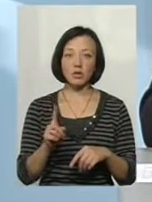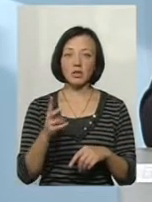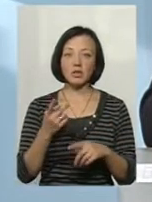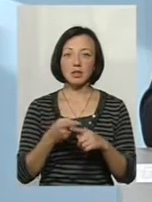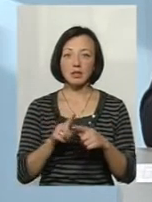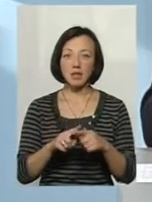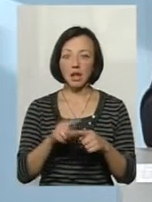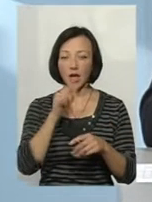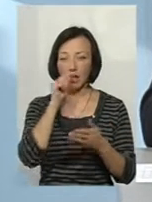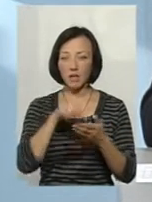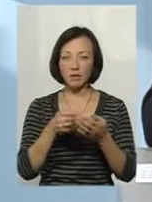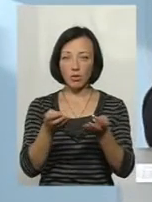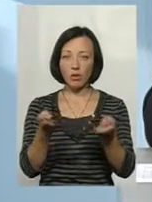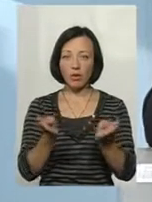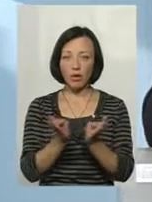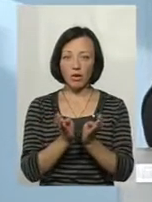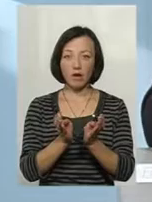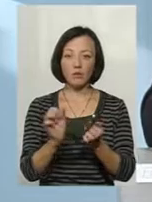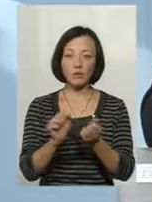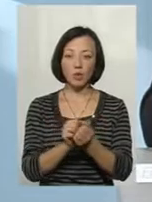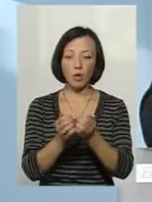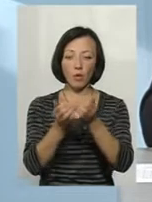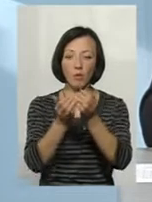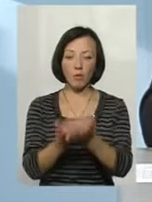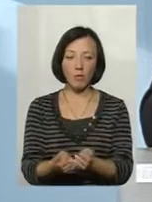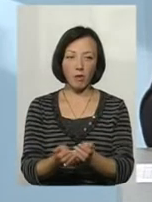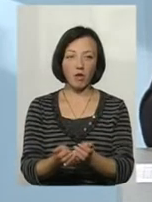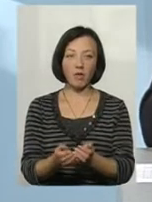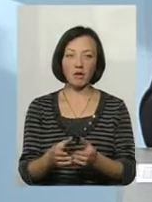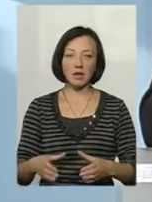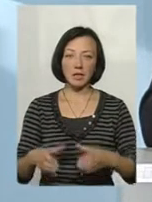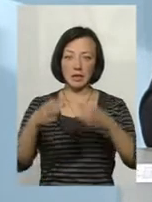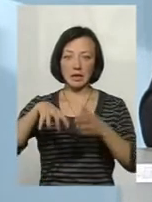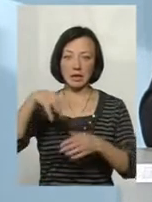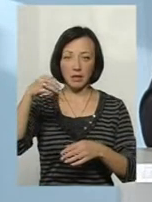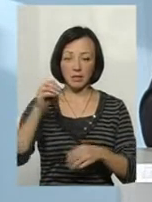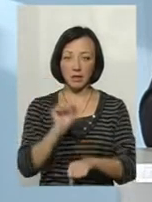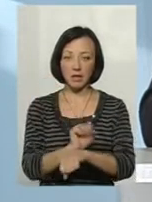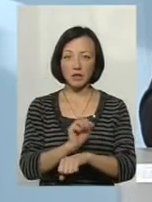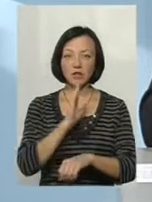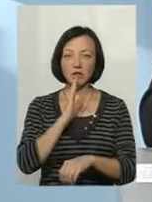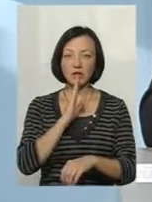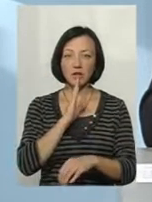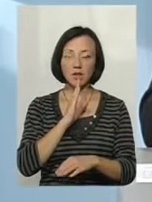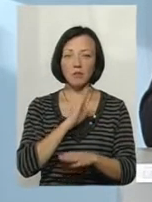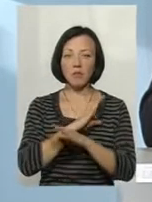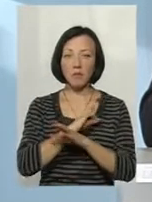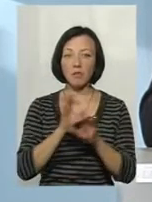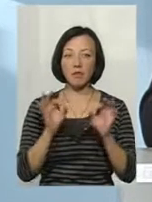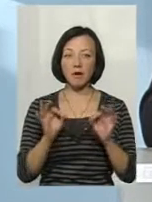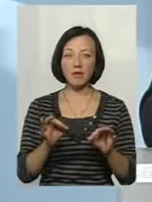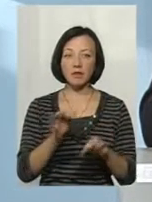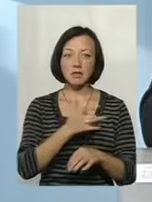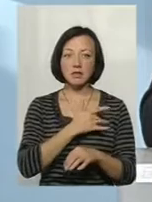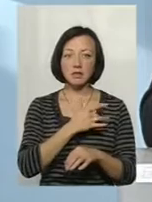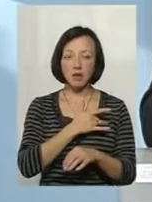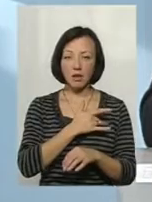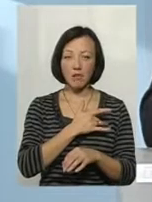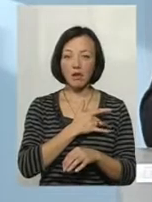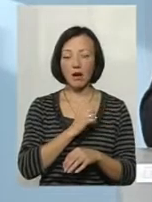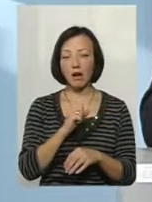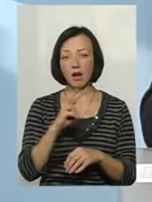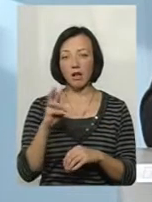десь з часом підсохло, впало в димохід, перекрило димохід. І жіночки померли, вони, правда, від серцевого нападу,